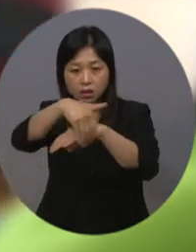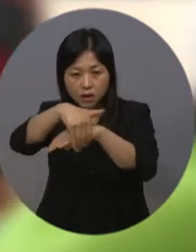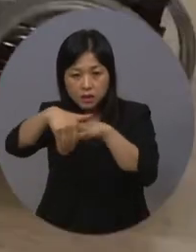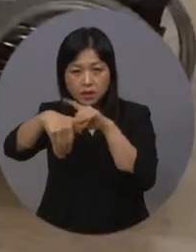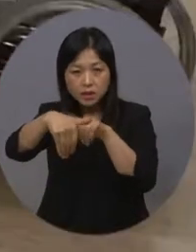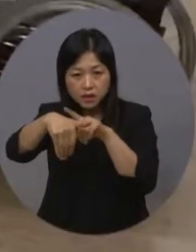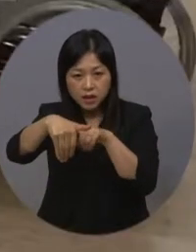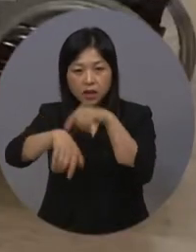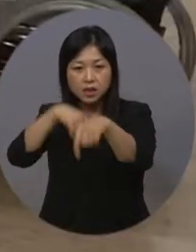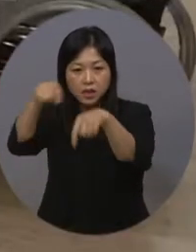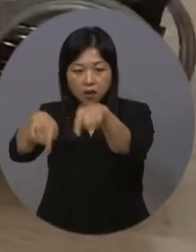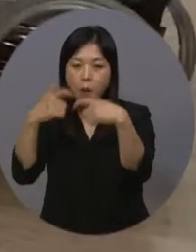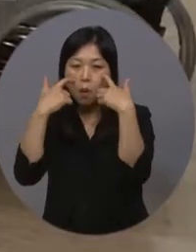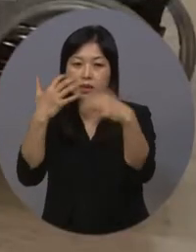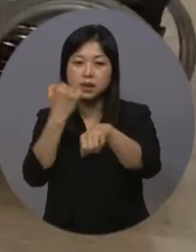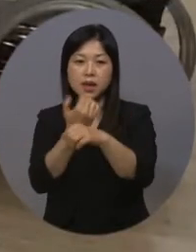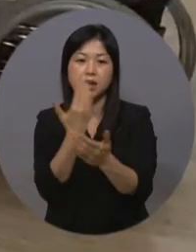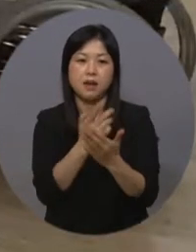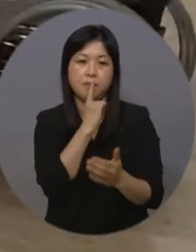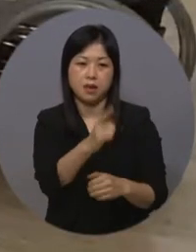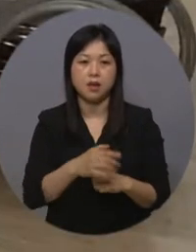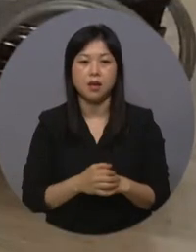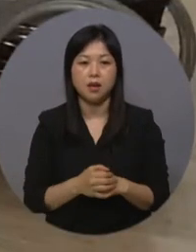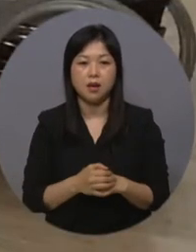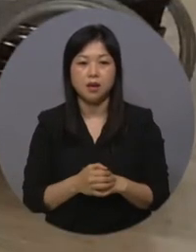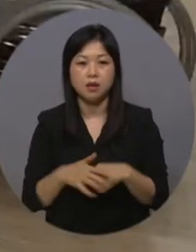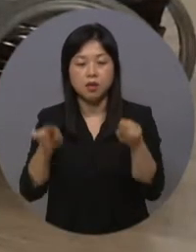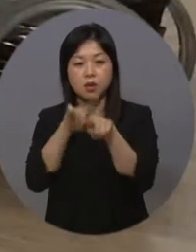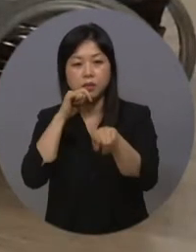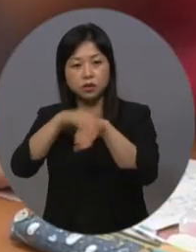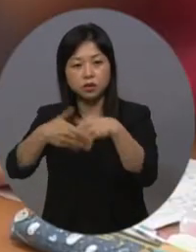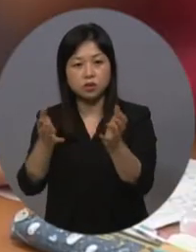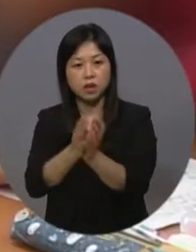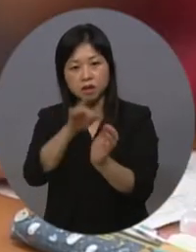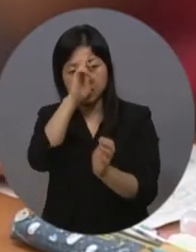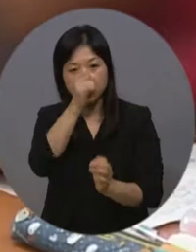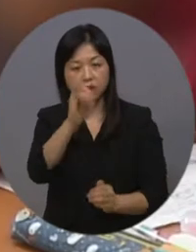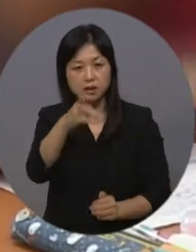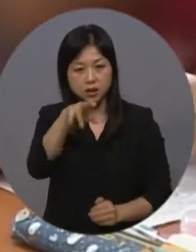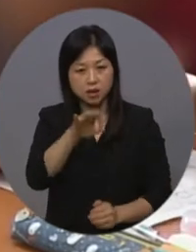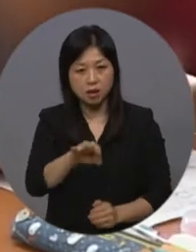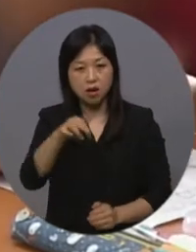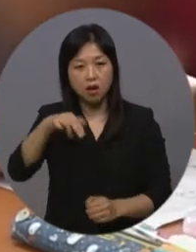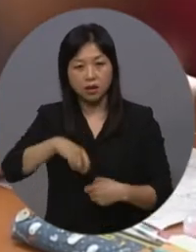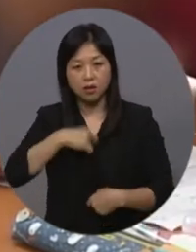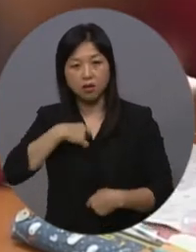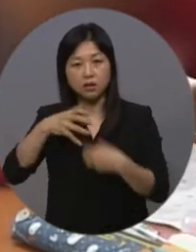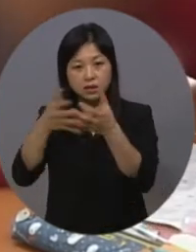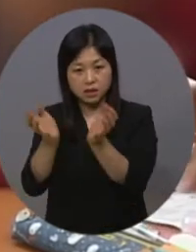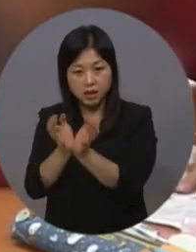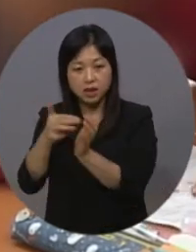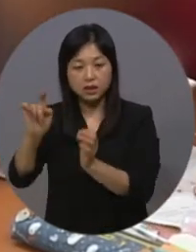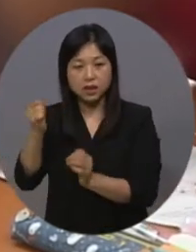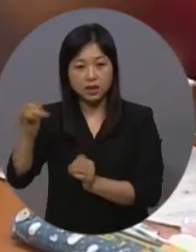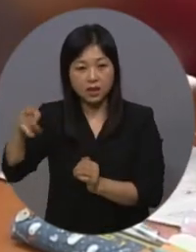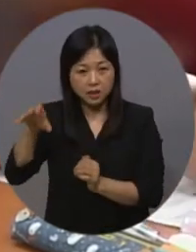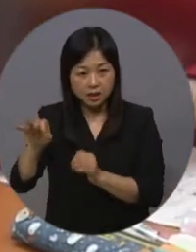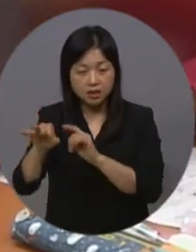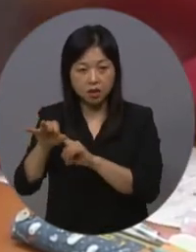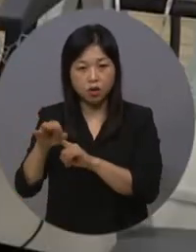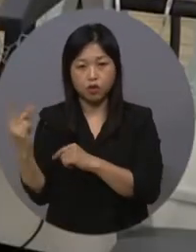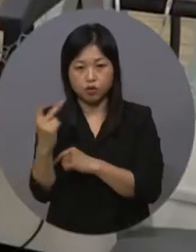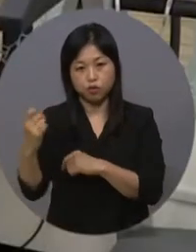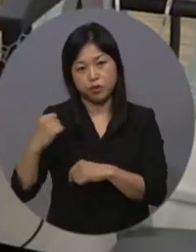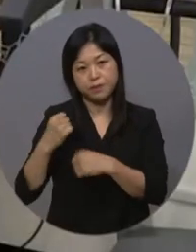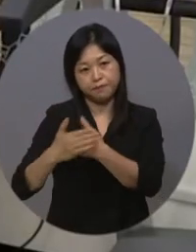강조했습니다. 해당 법안을 발의한 더불어민주당 최혜영 의원과 정의당 장혜영 의원도 힘을 보탰습니다.